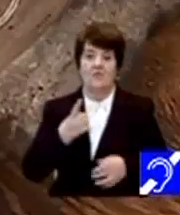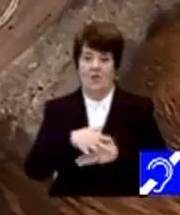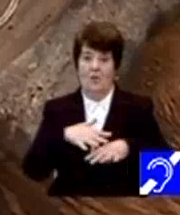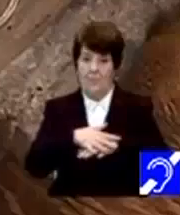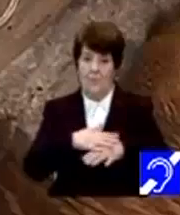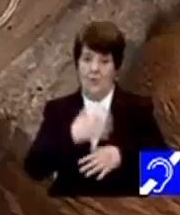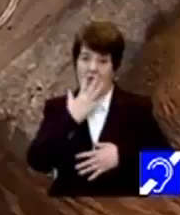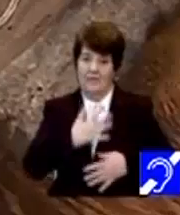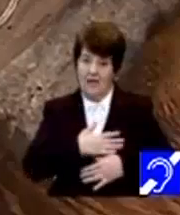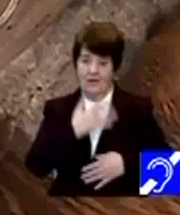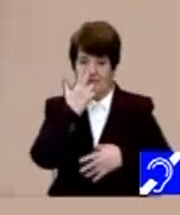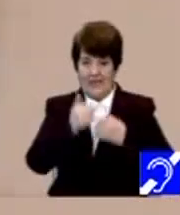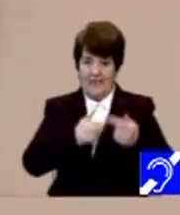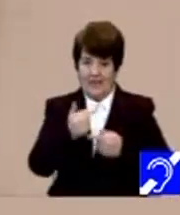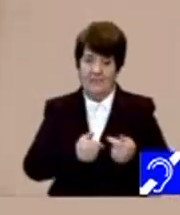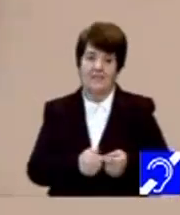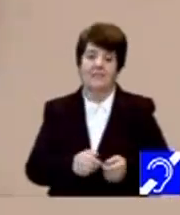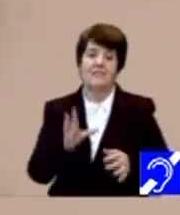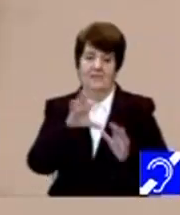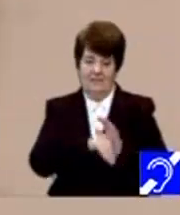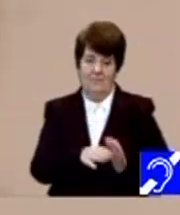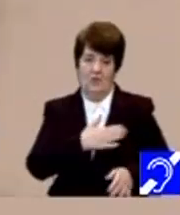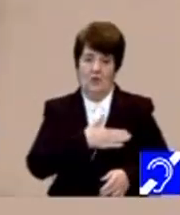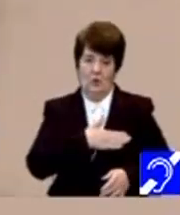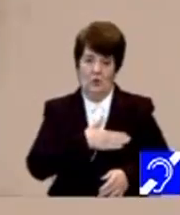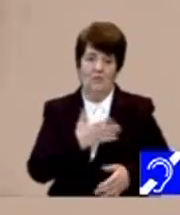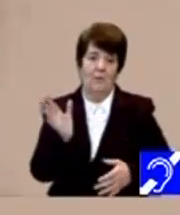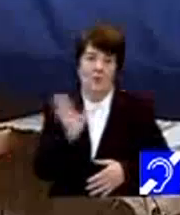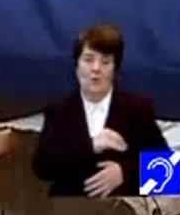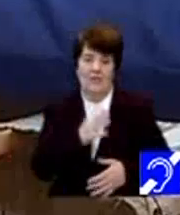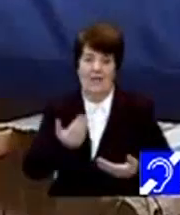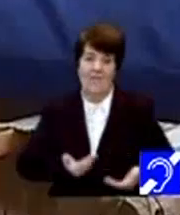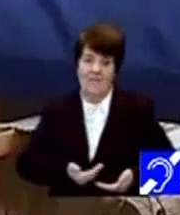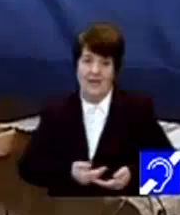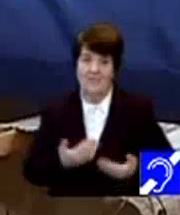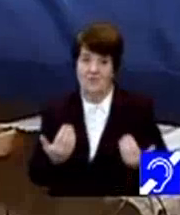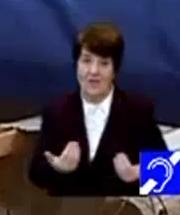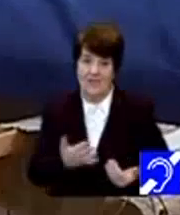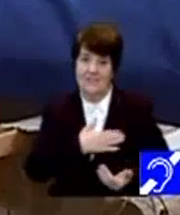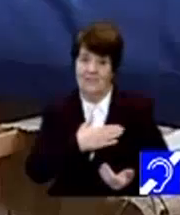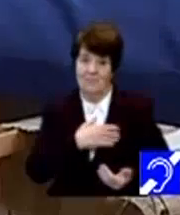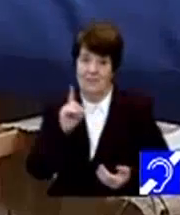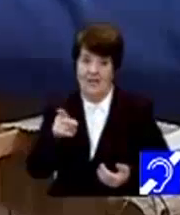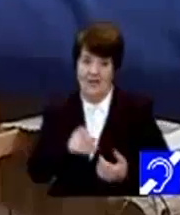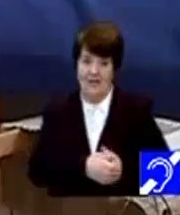Cu mine. Meșterul popular spune că dragostea pentru tradiții i-a rămas imprimată în suflet pentru toată viața. Și